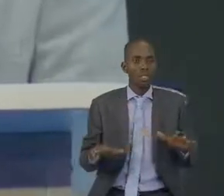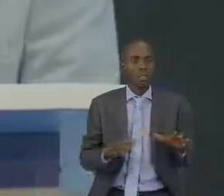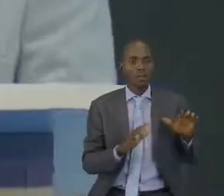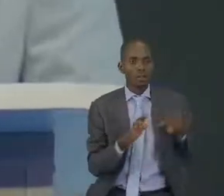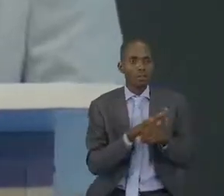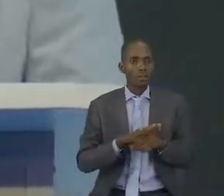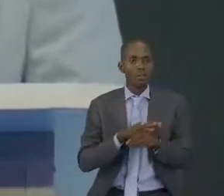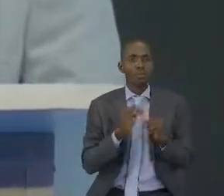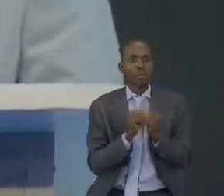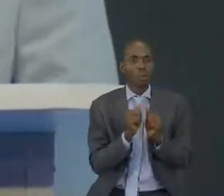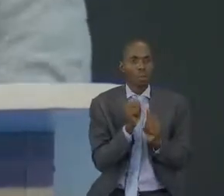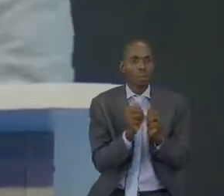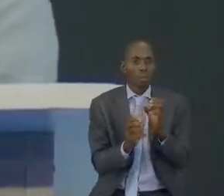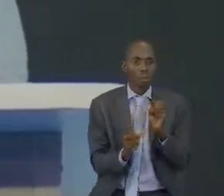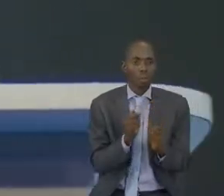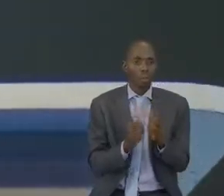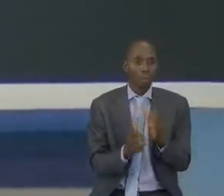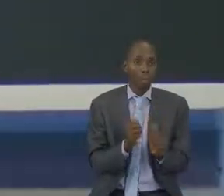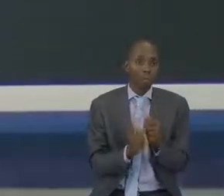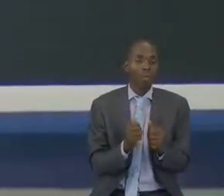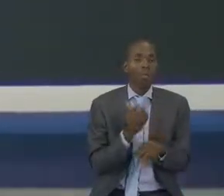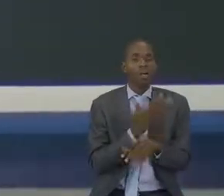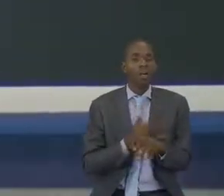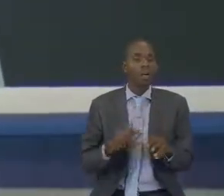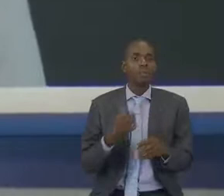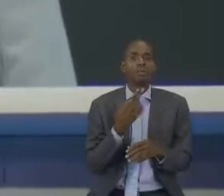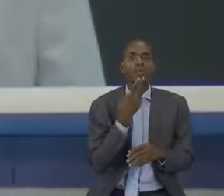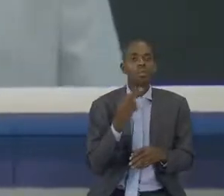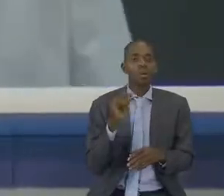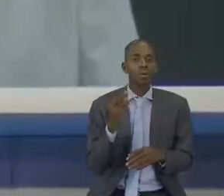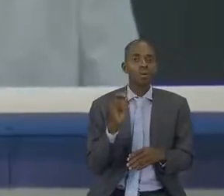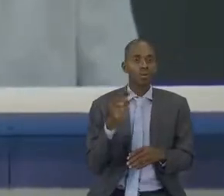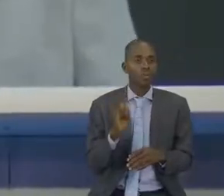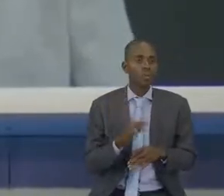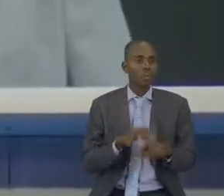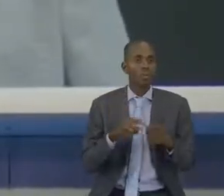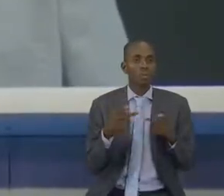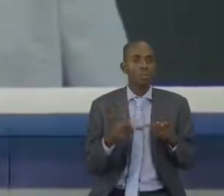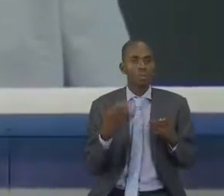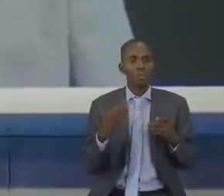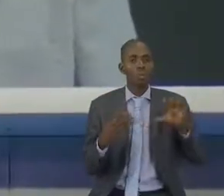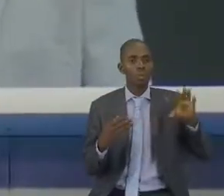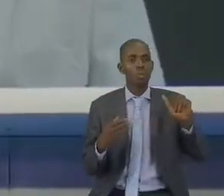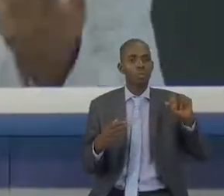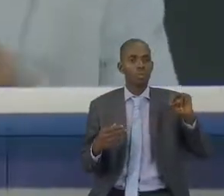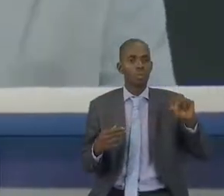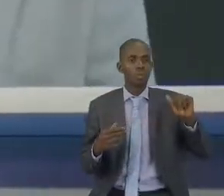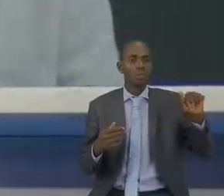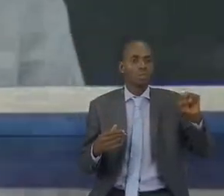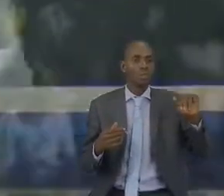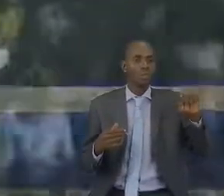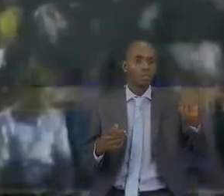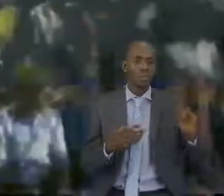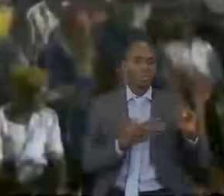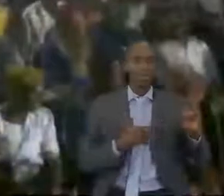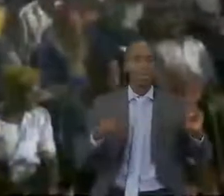miel, dans les lieux qu'habitent les Cananéens, les Éthiens, les Amoréens, les Phéréziens, les Éviens